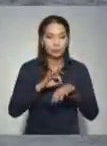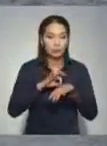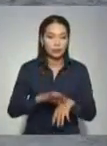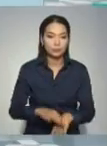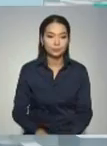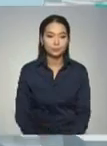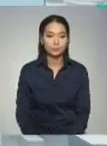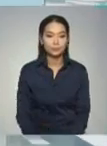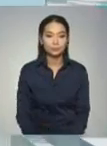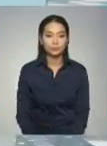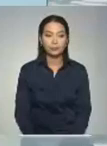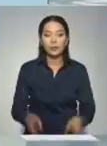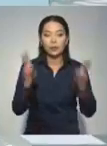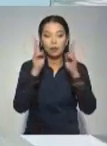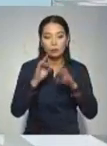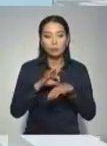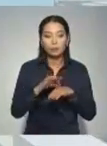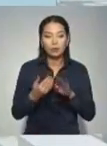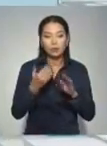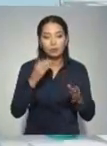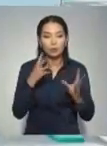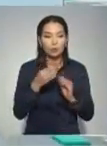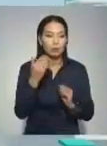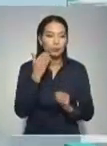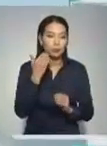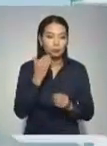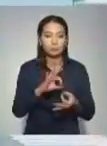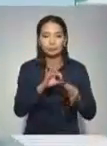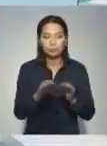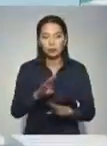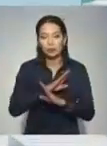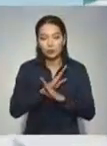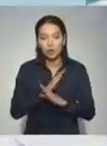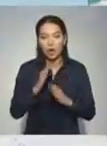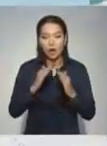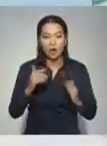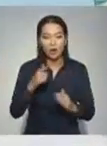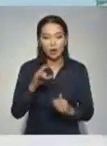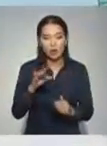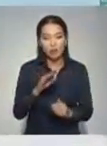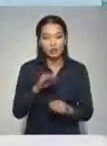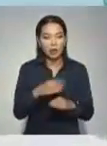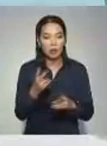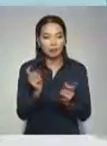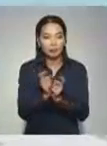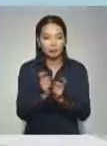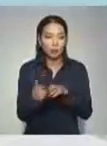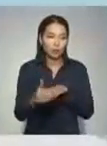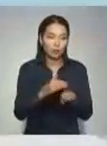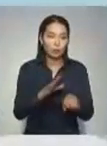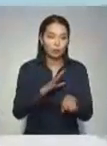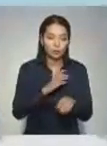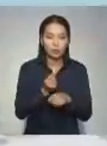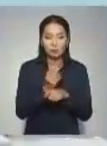жатыр. Тергеу жүріп жатыр. Алдын ала мәлімет бойынша мәнжай марқұмның гаражында әйелімен жанжалдасып қалғаннан кейін болған. Бірқатар